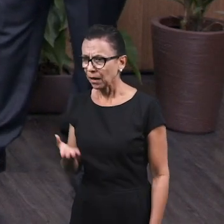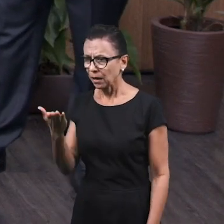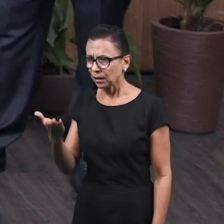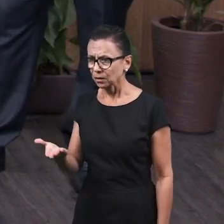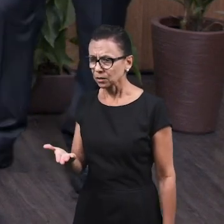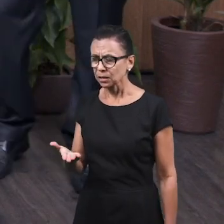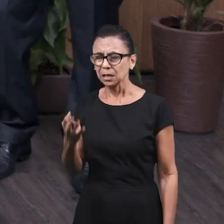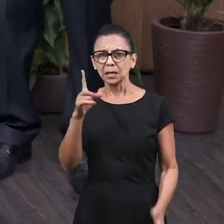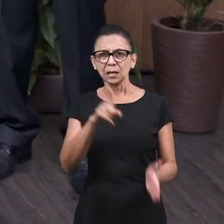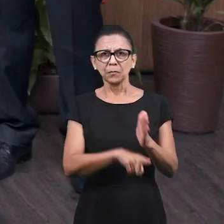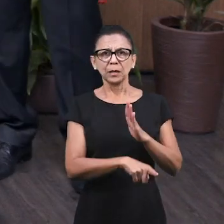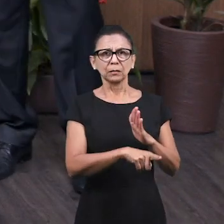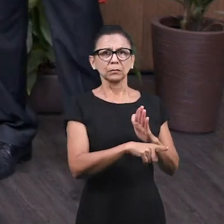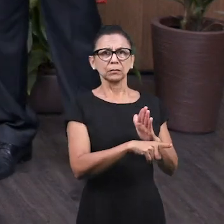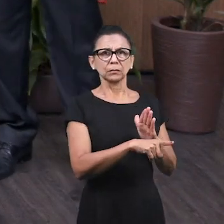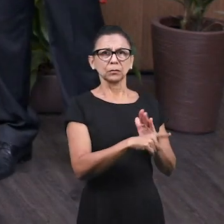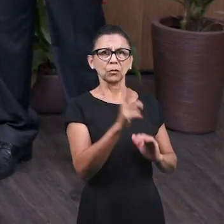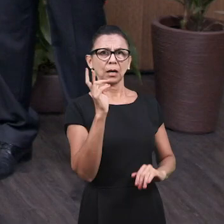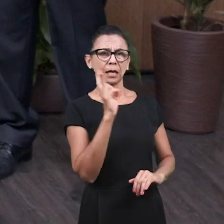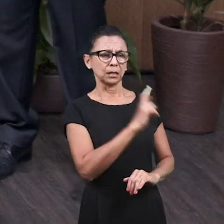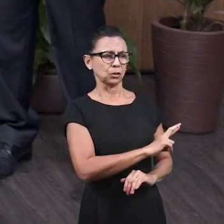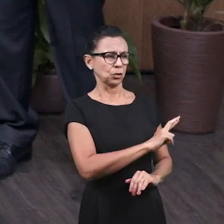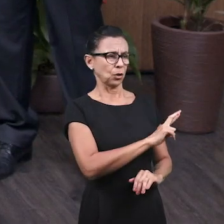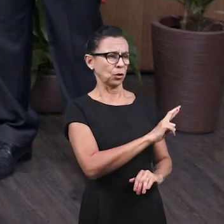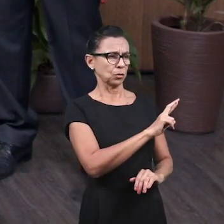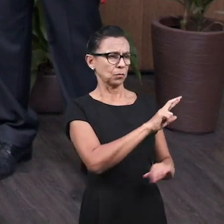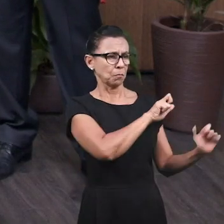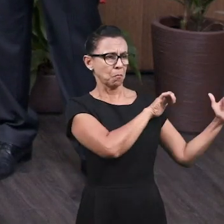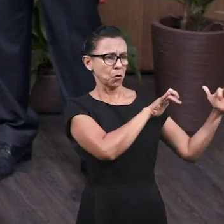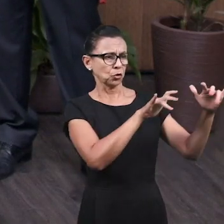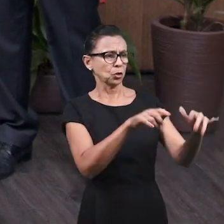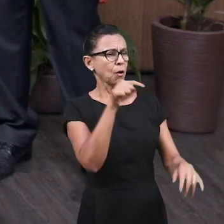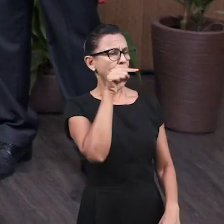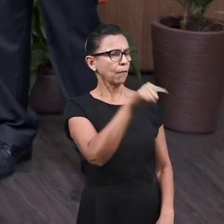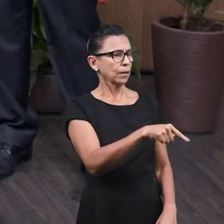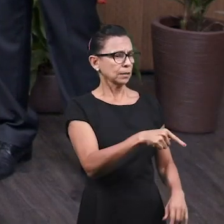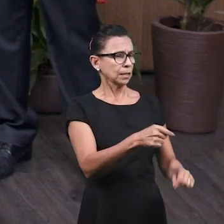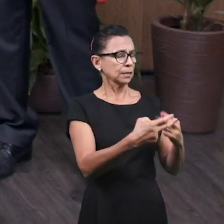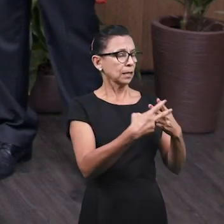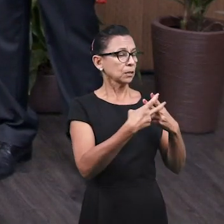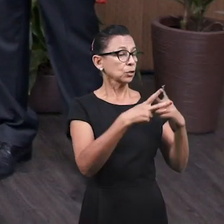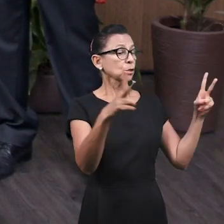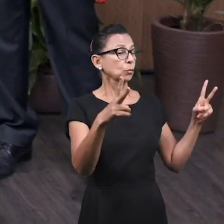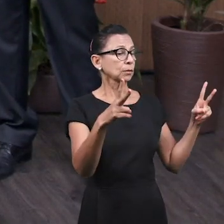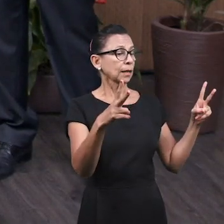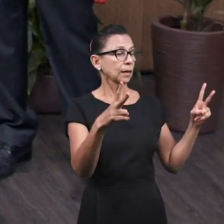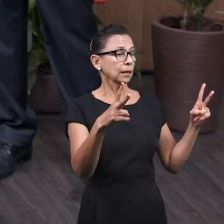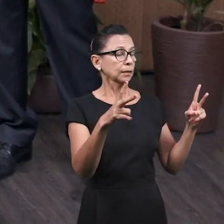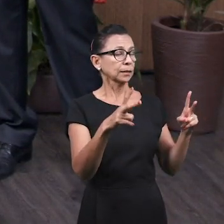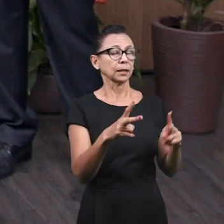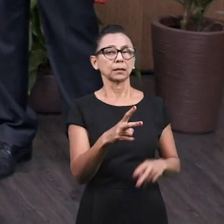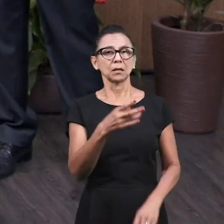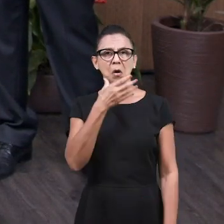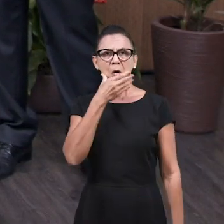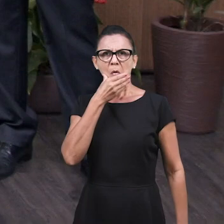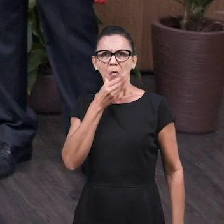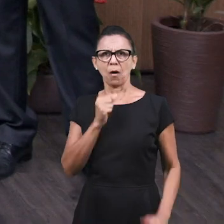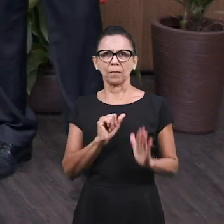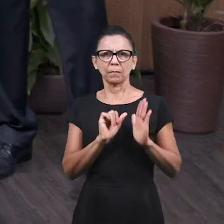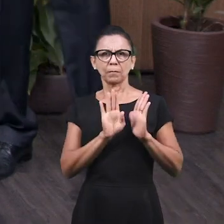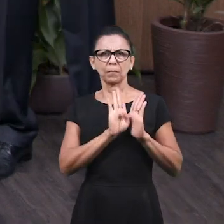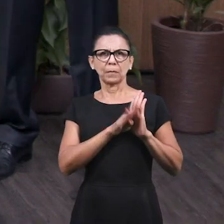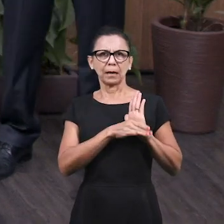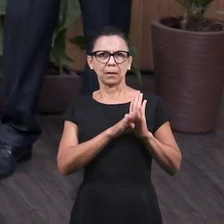они, римское правительство, оно сказало: «Хотите, я вам отпущу Иисуса или Вараву?»